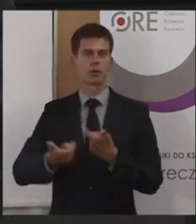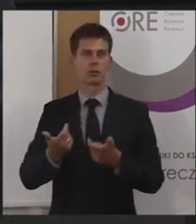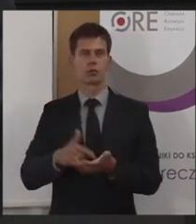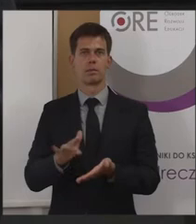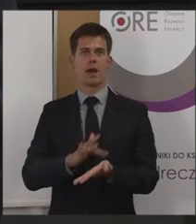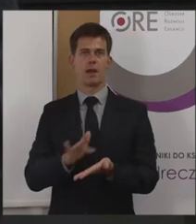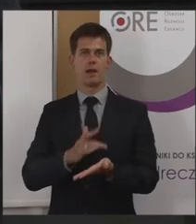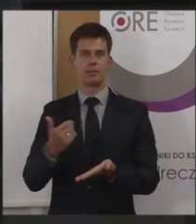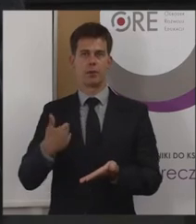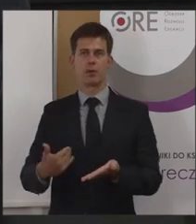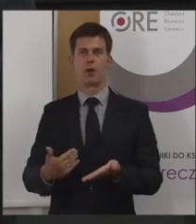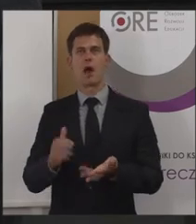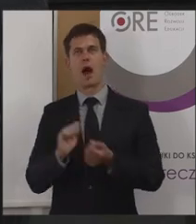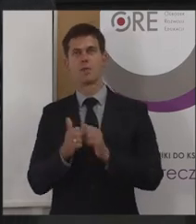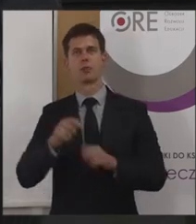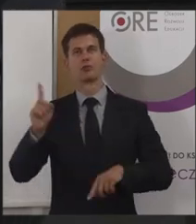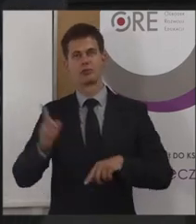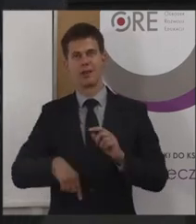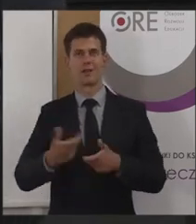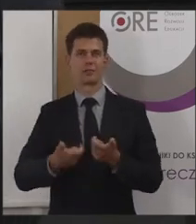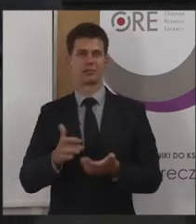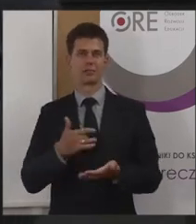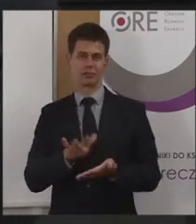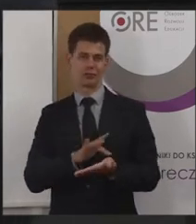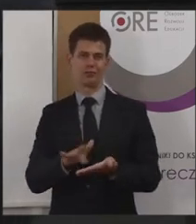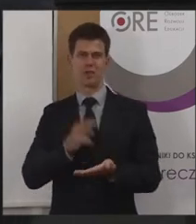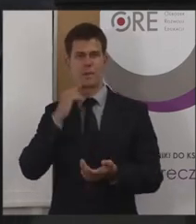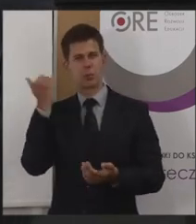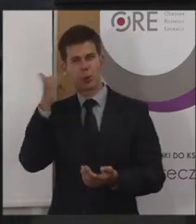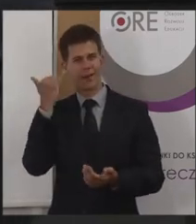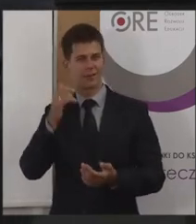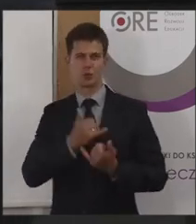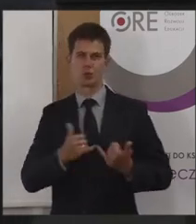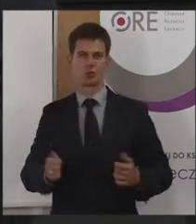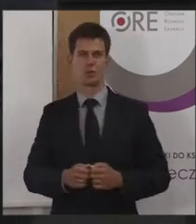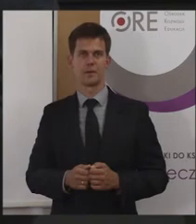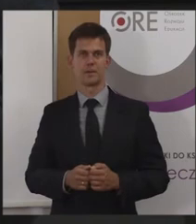z podręcznikami źle zaadoptowanymi. W czasach, gdy